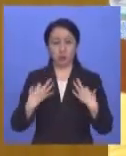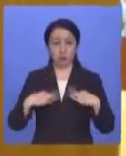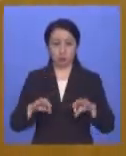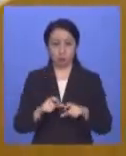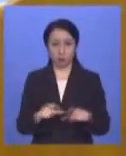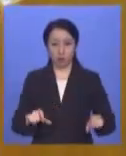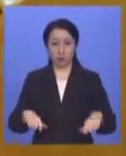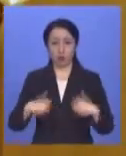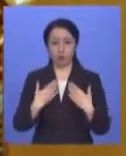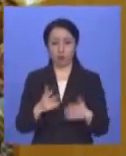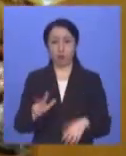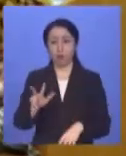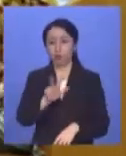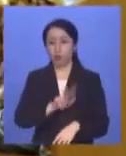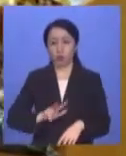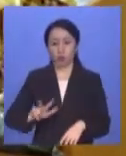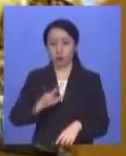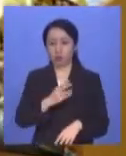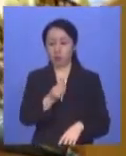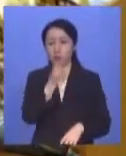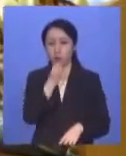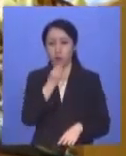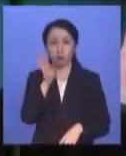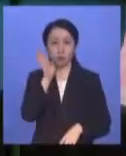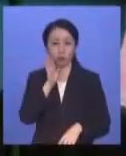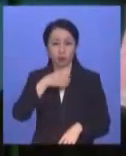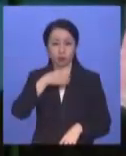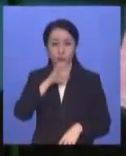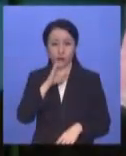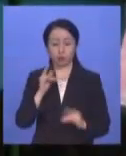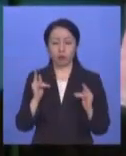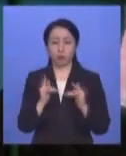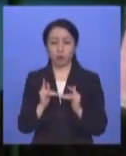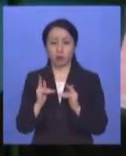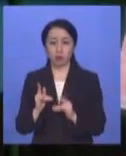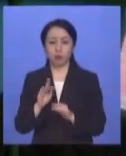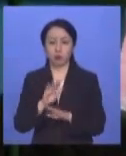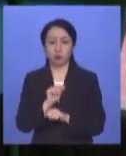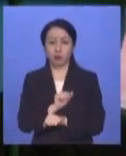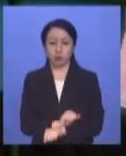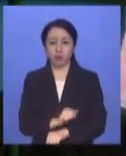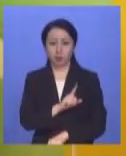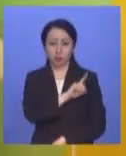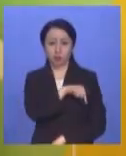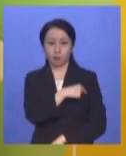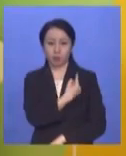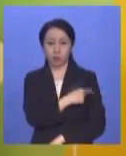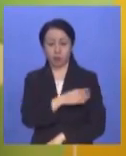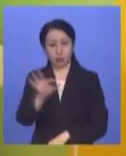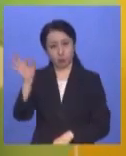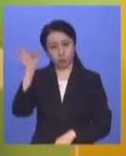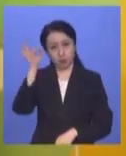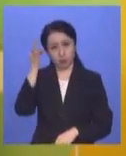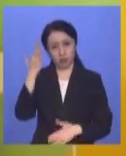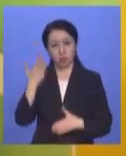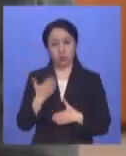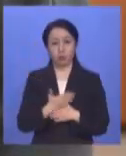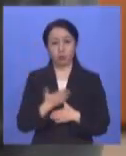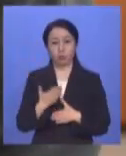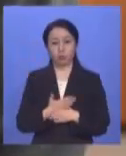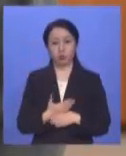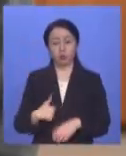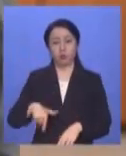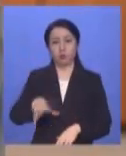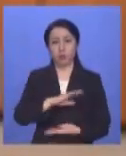Граждане обеспечены трехразовым питанием, питьевой водой, постельными принадлежностями, медицинской и психологической помощью.